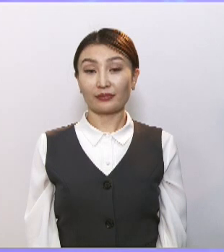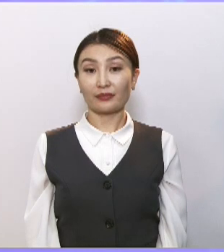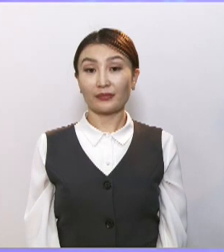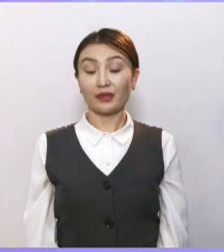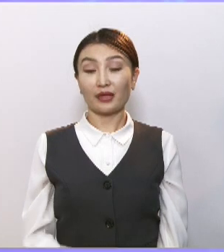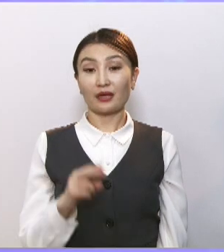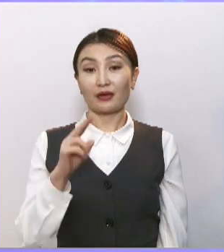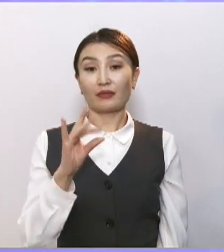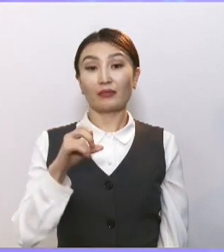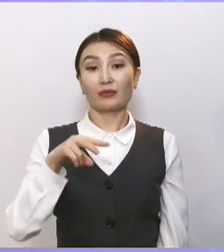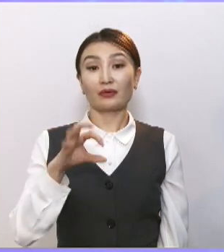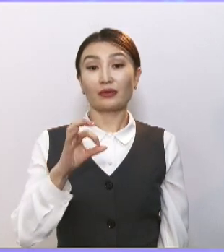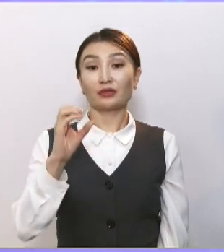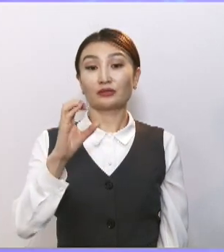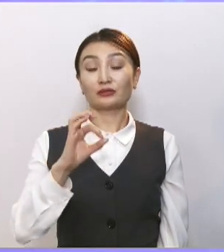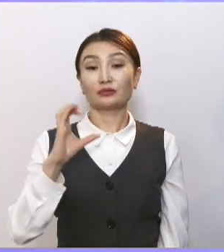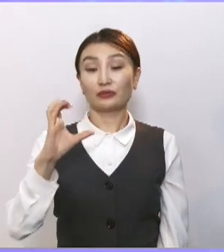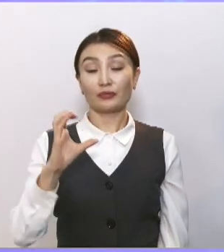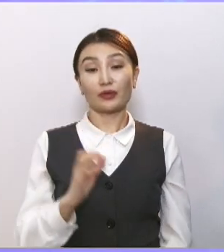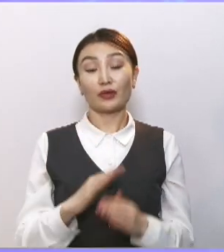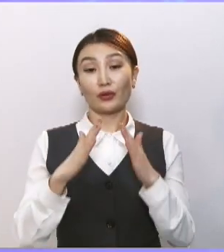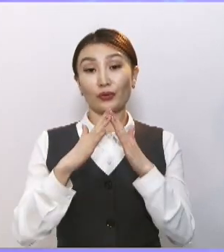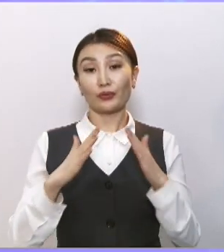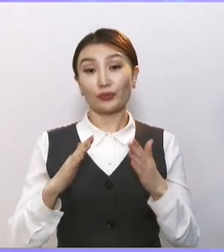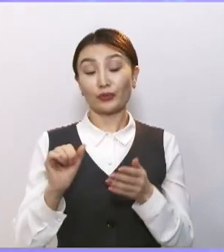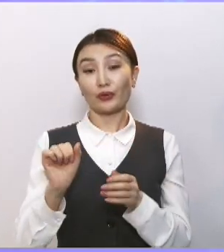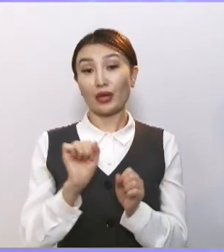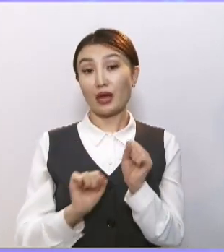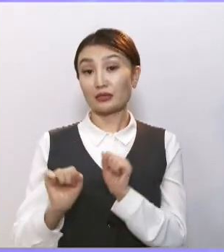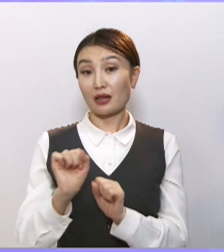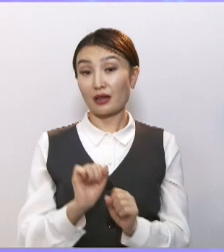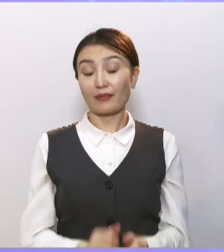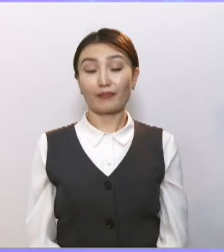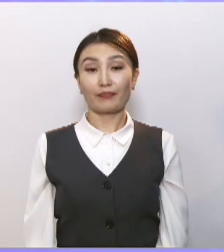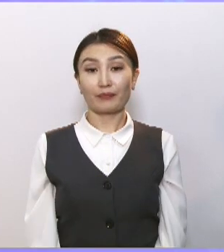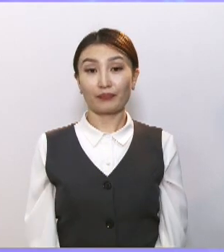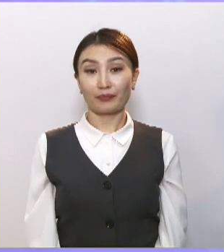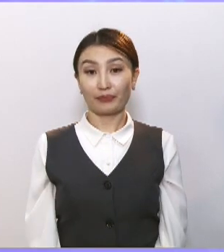Чаң соргуч менен үйдү тазалайм.